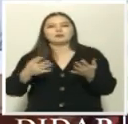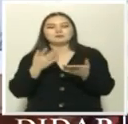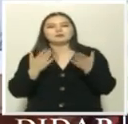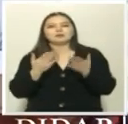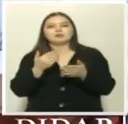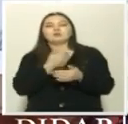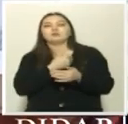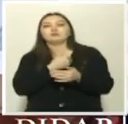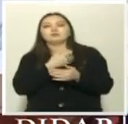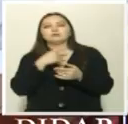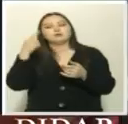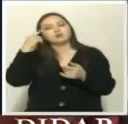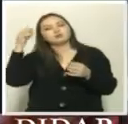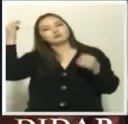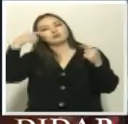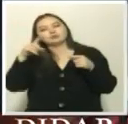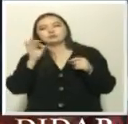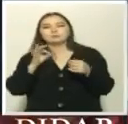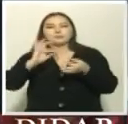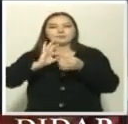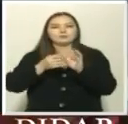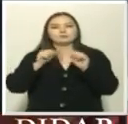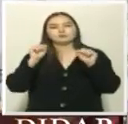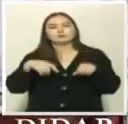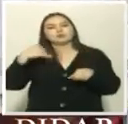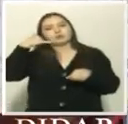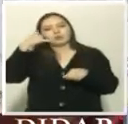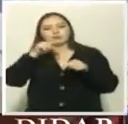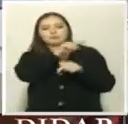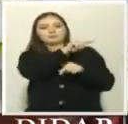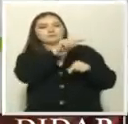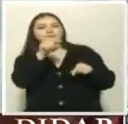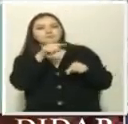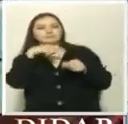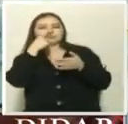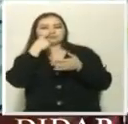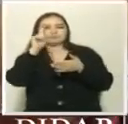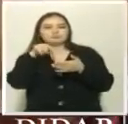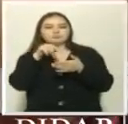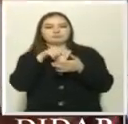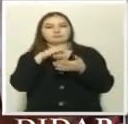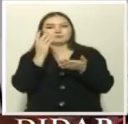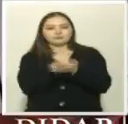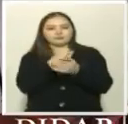бесплатного лекарственного обеспечения по короткому номеру 1439, который доступен как для городских, так